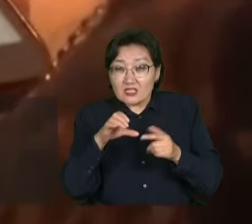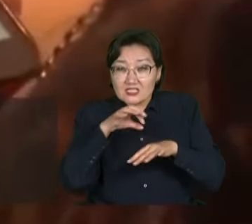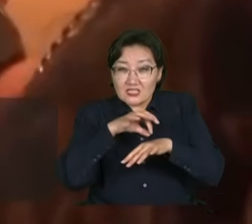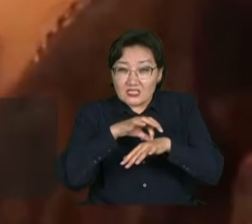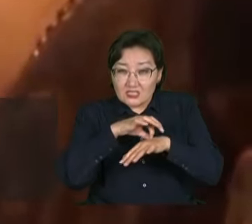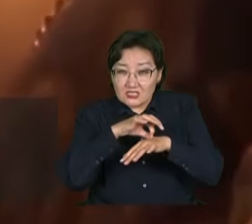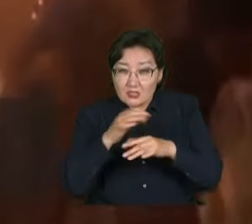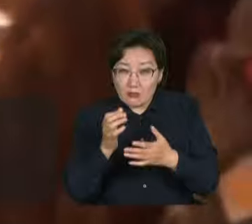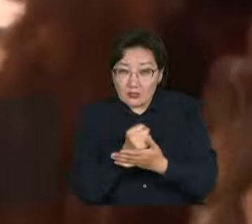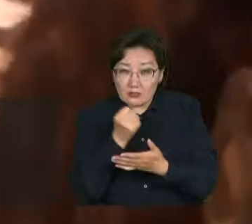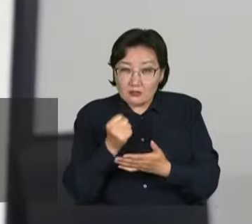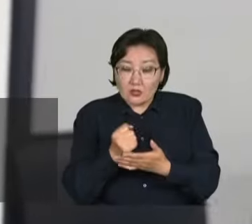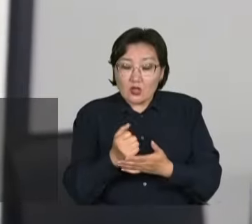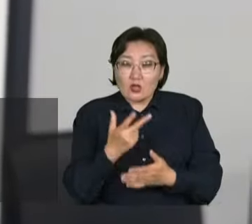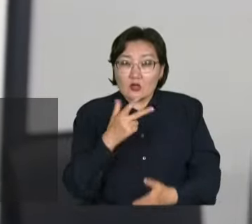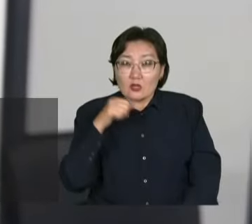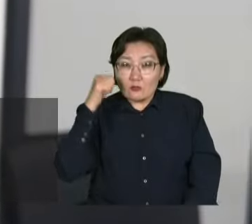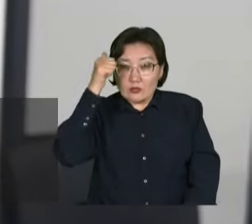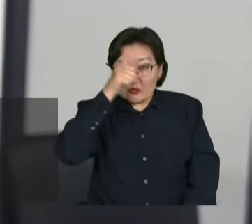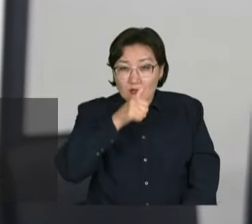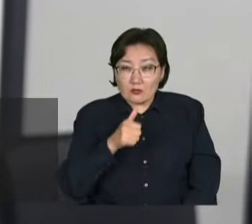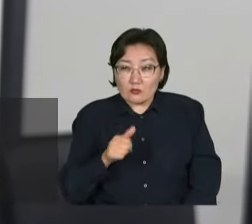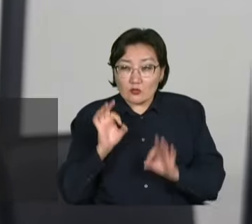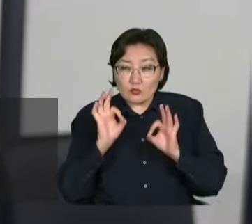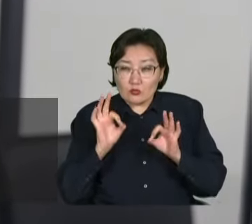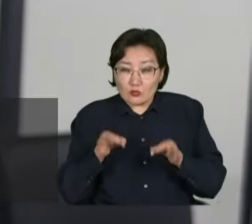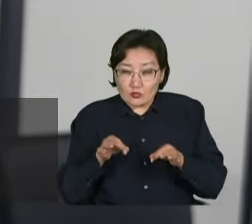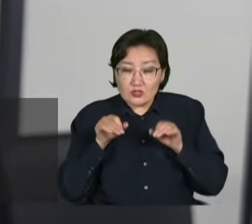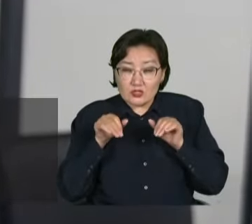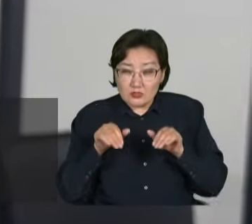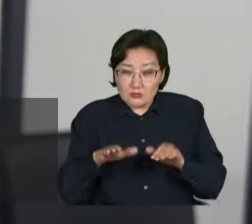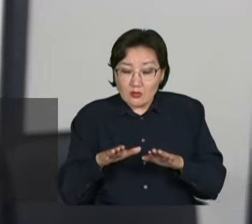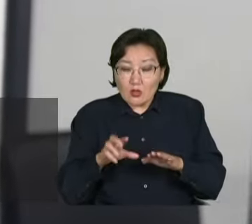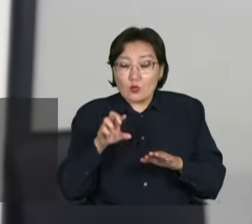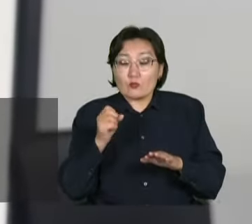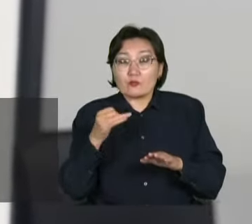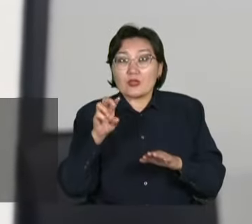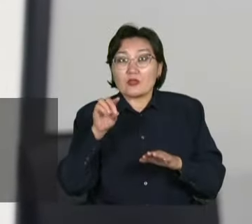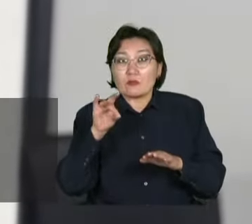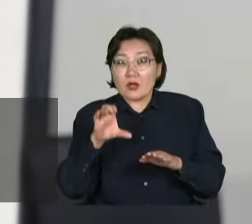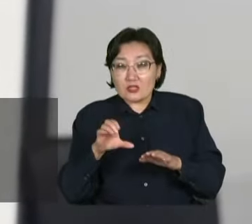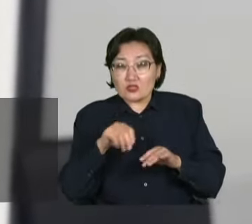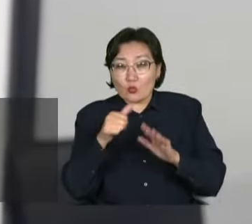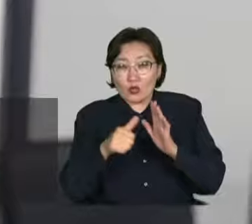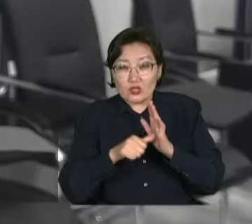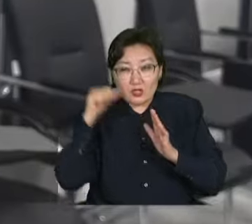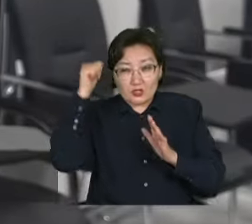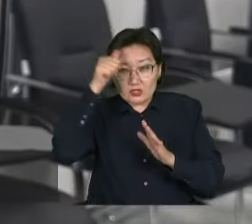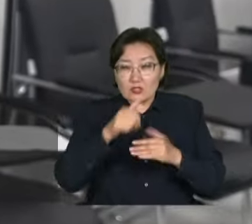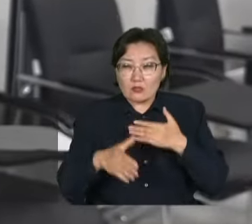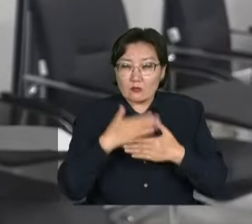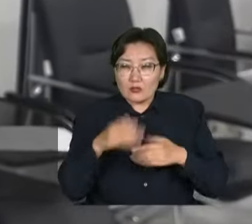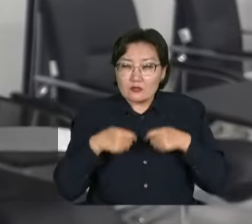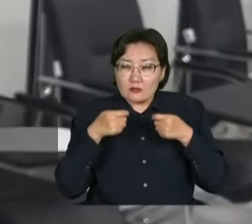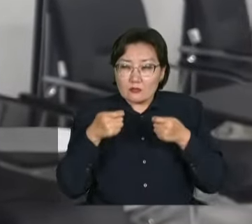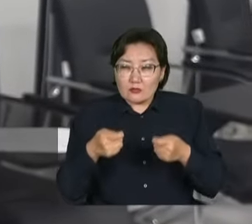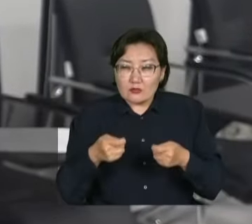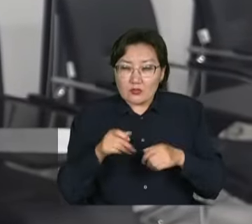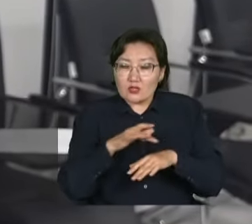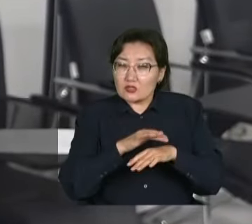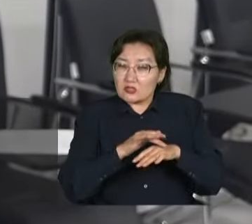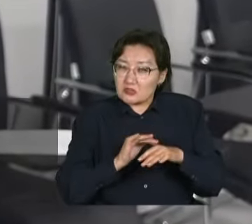шыққан екен. 3 жыл дұрыс деп ойлаймын. Мына балаға бейбарысқа 16 жыл берген ол дұрыс деп ойлаймын. Кешірім сұраған жоқ,